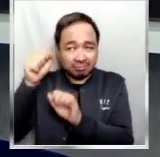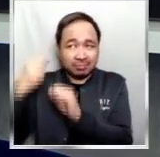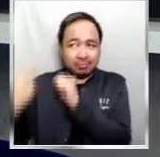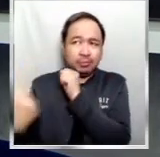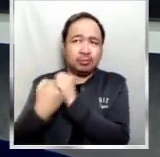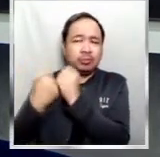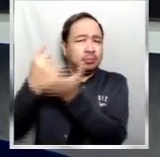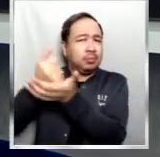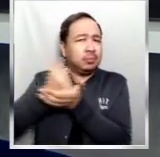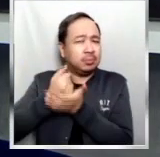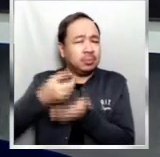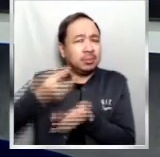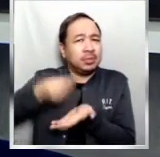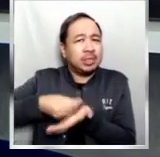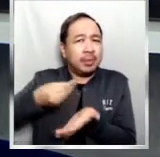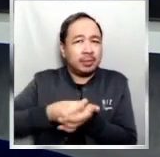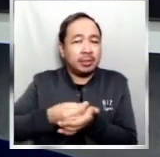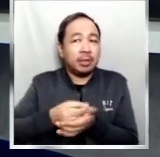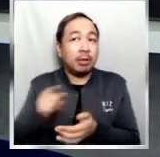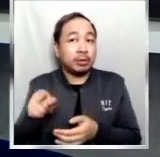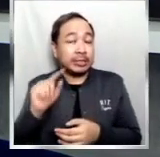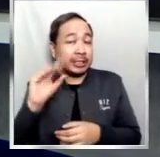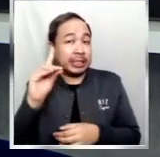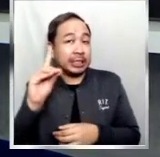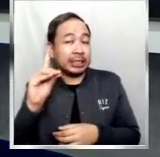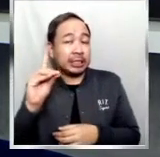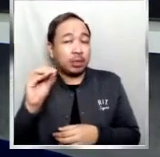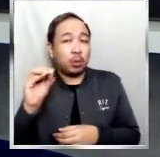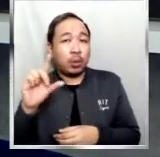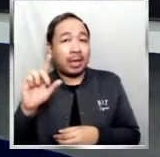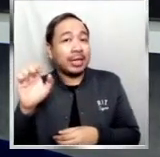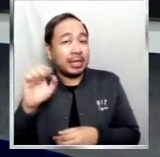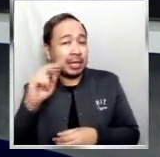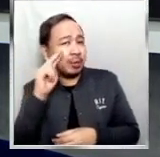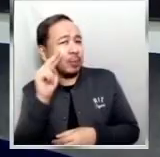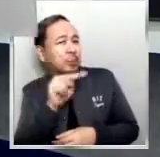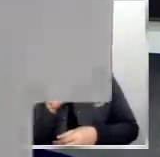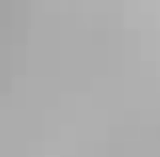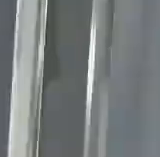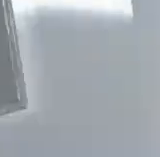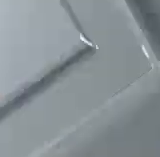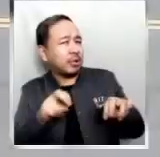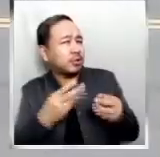Ang nakikitang solusyon naman ng Department of Labor and Employment sa pagtutok ni Maki Pulido.